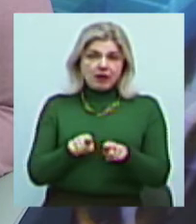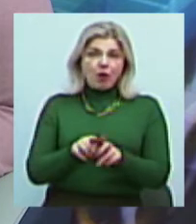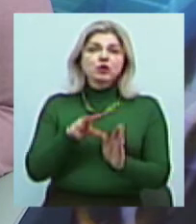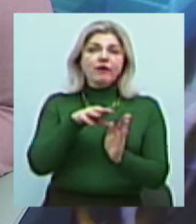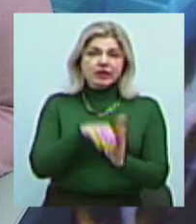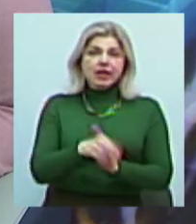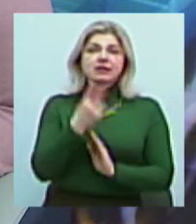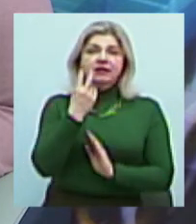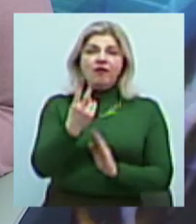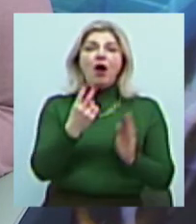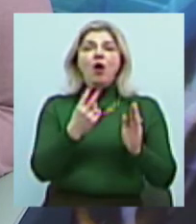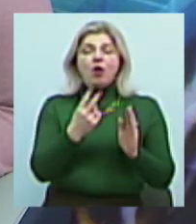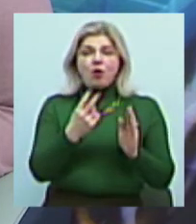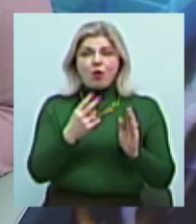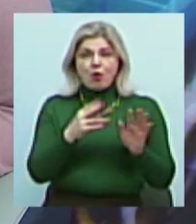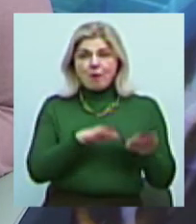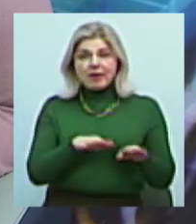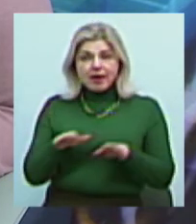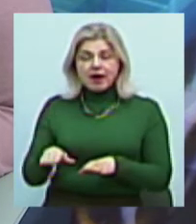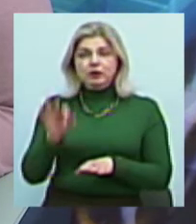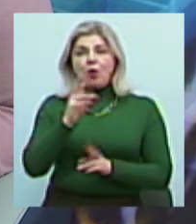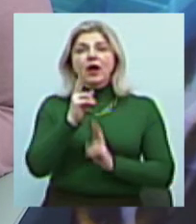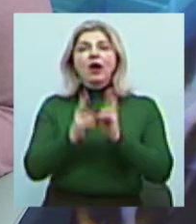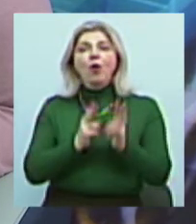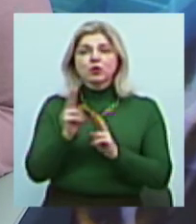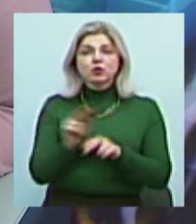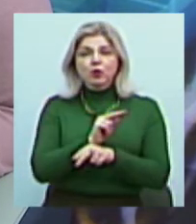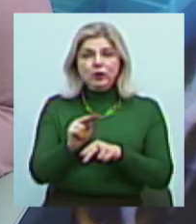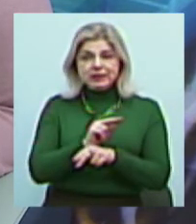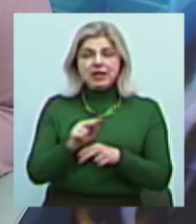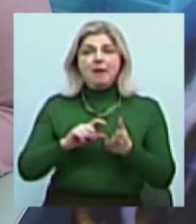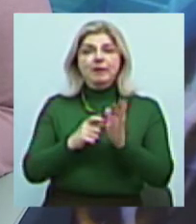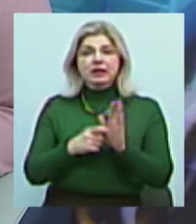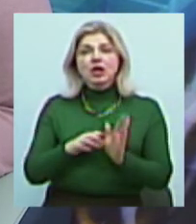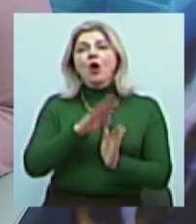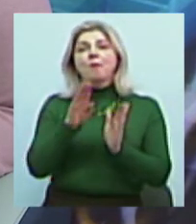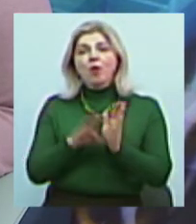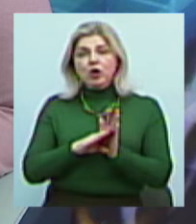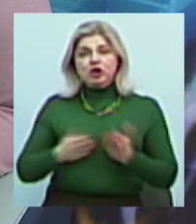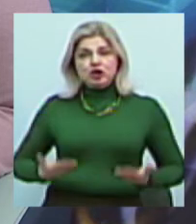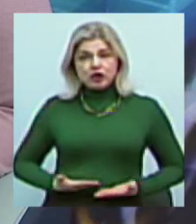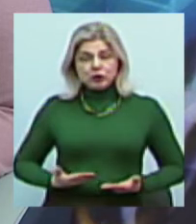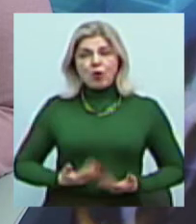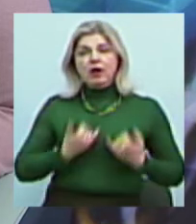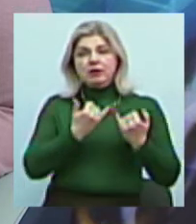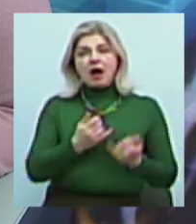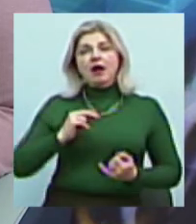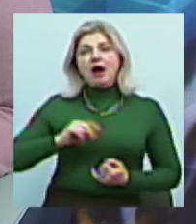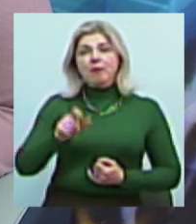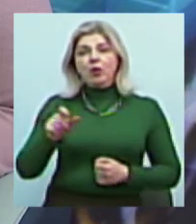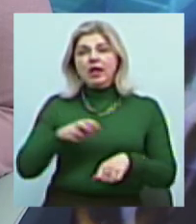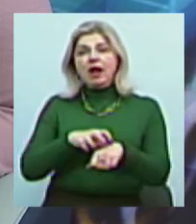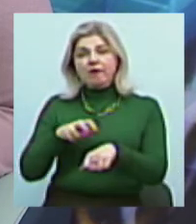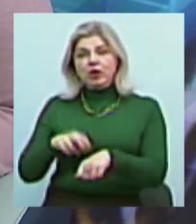два об'єкти щодо реконструкції приміщення під житло для працівників, для лікарів і